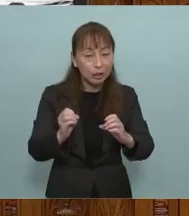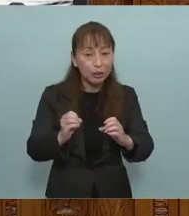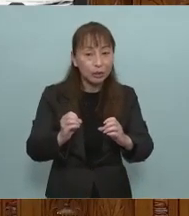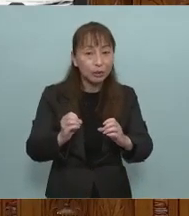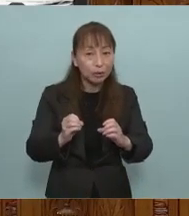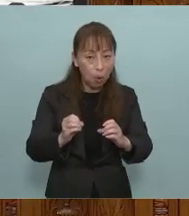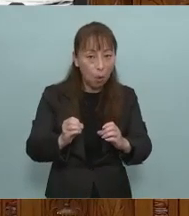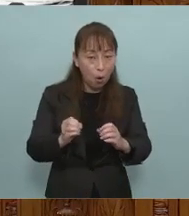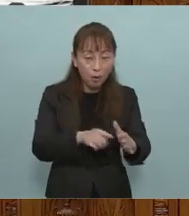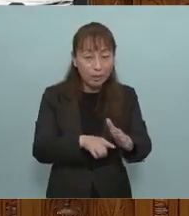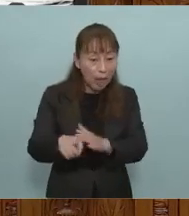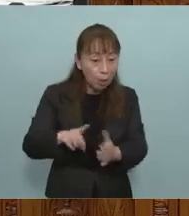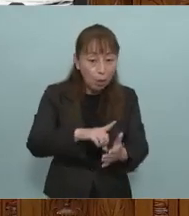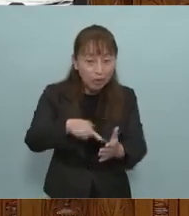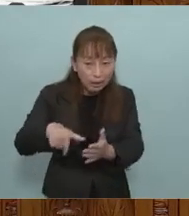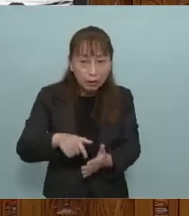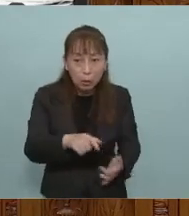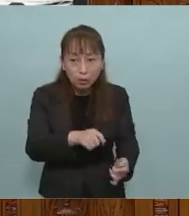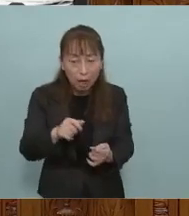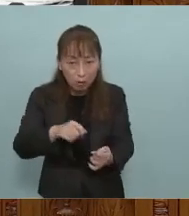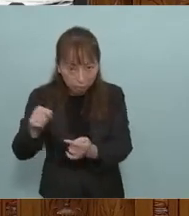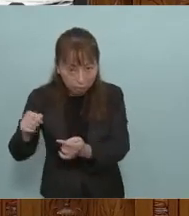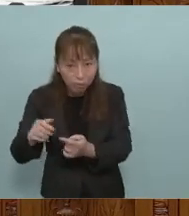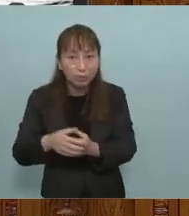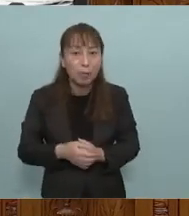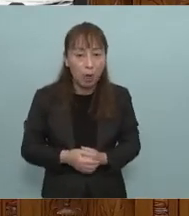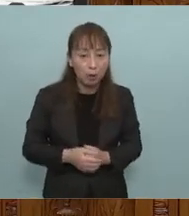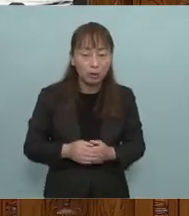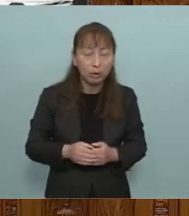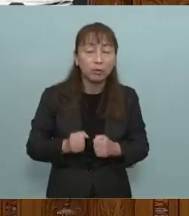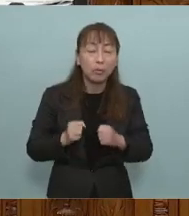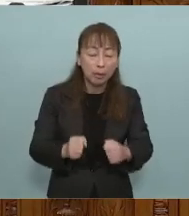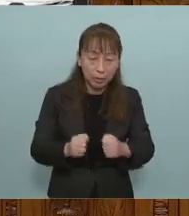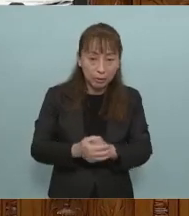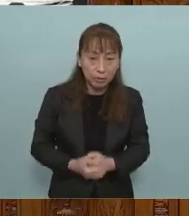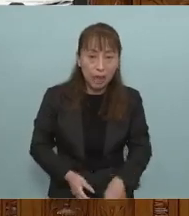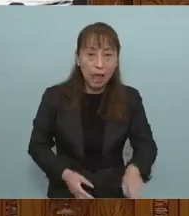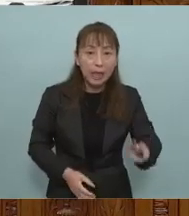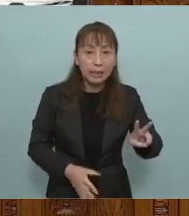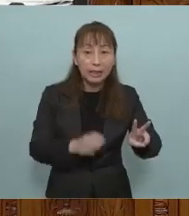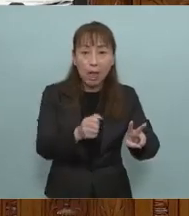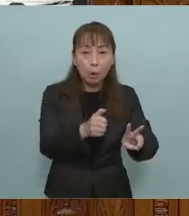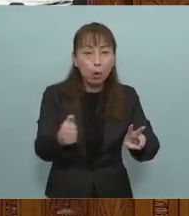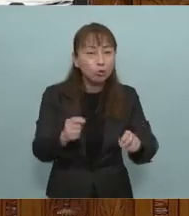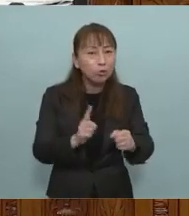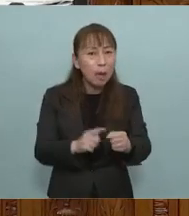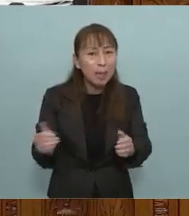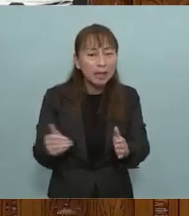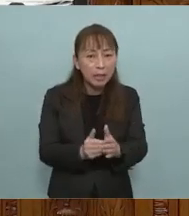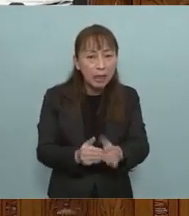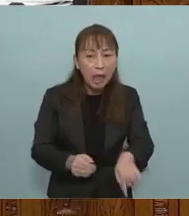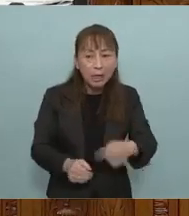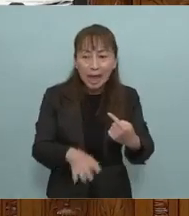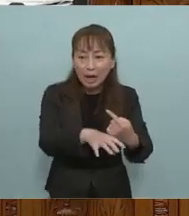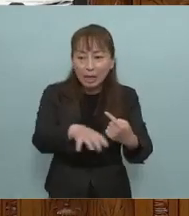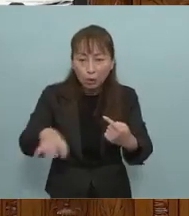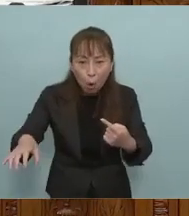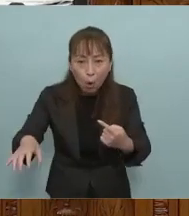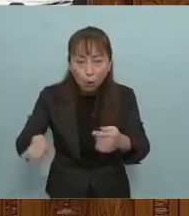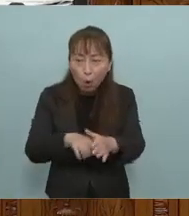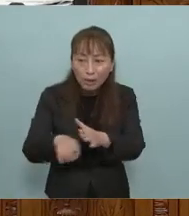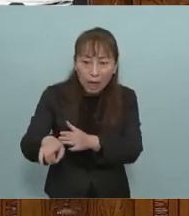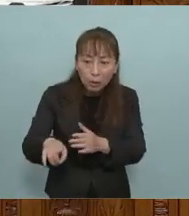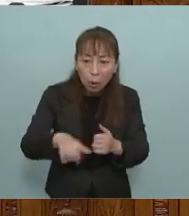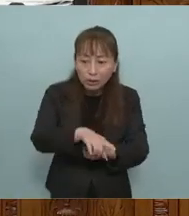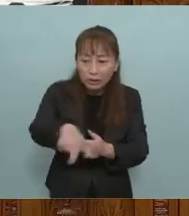出等に取り組んでいます。2050年までに少なくとも100カ所の先行地域を